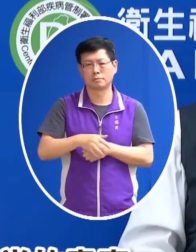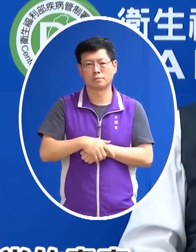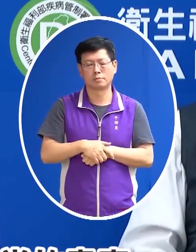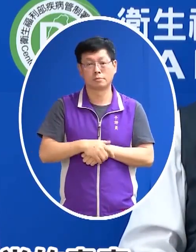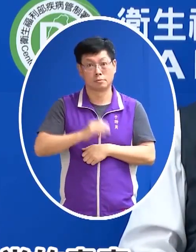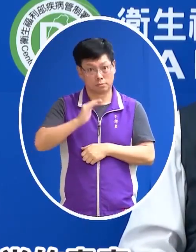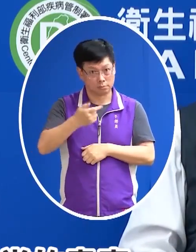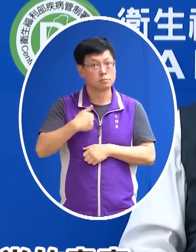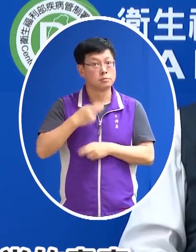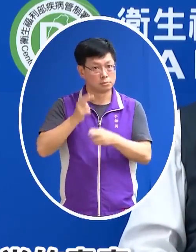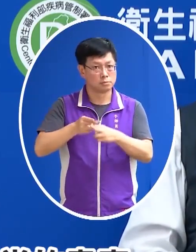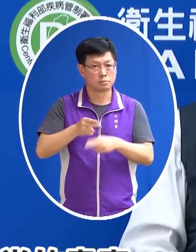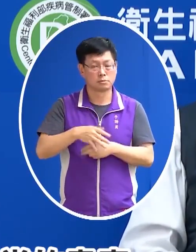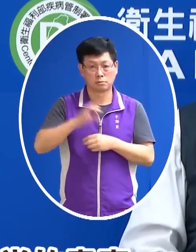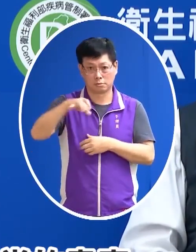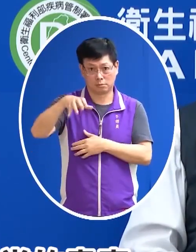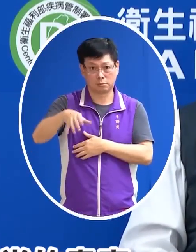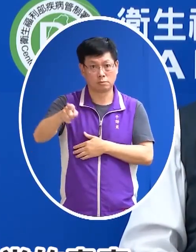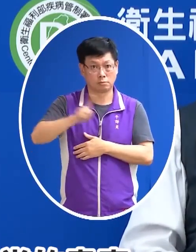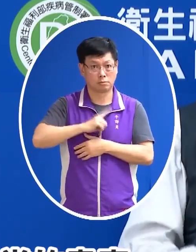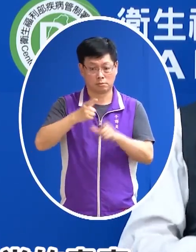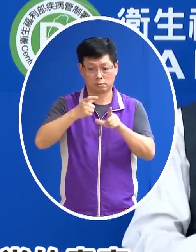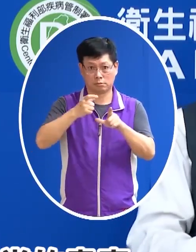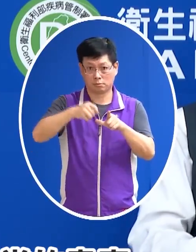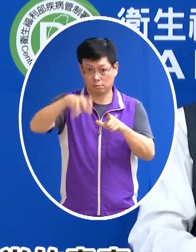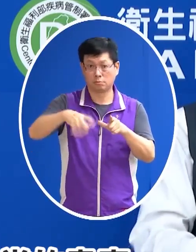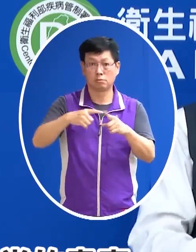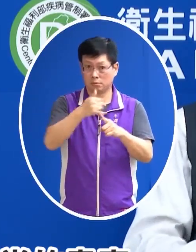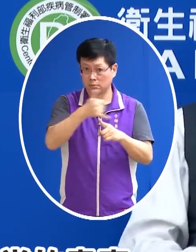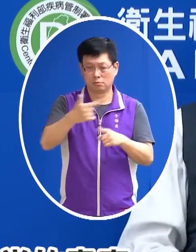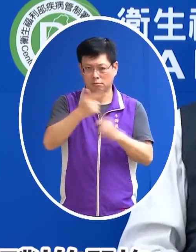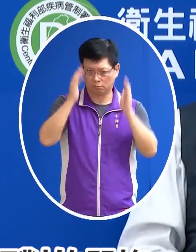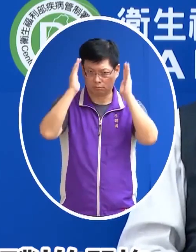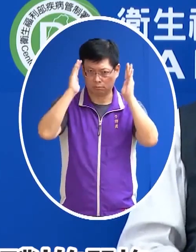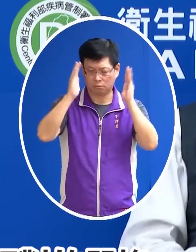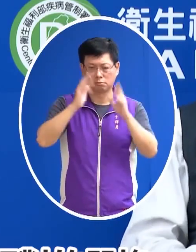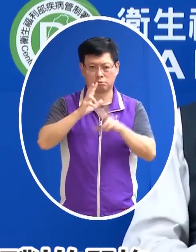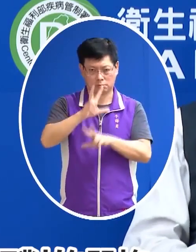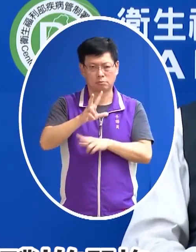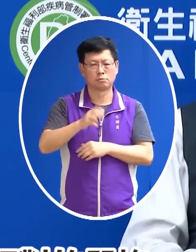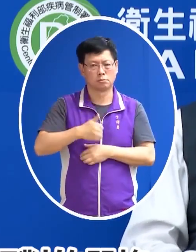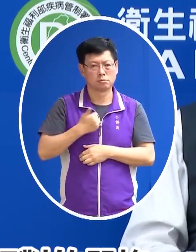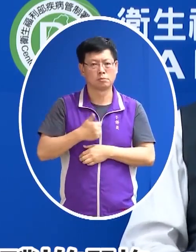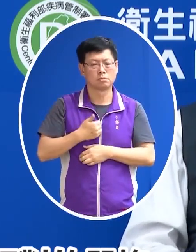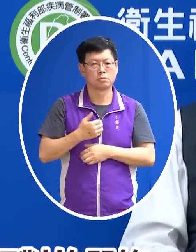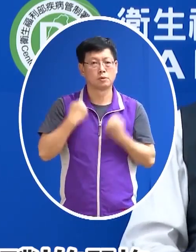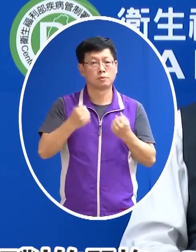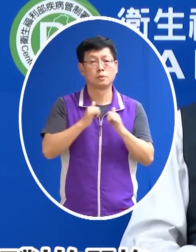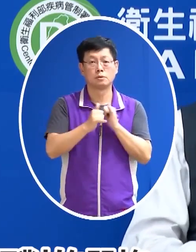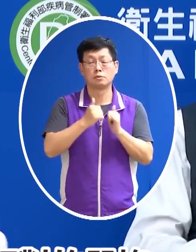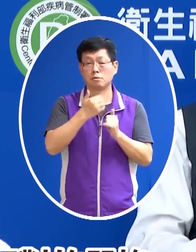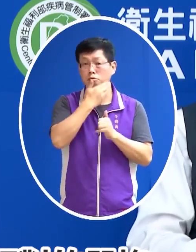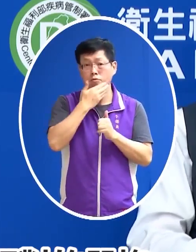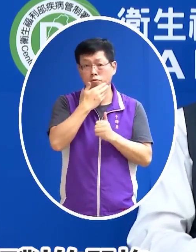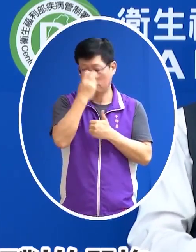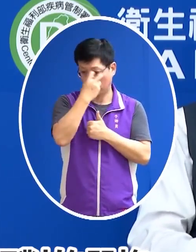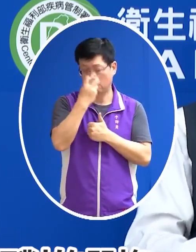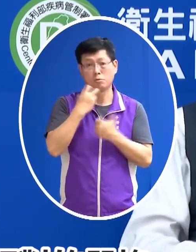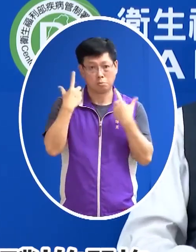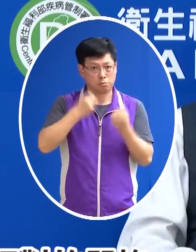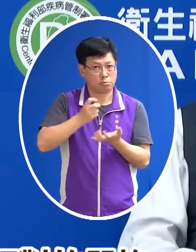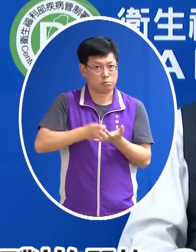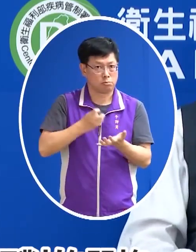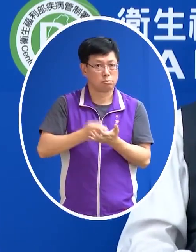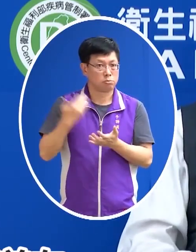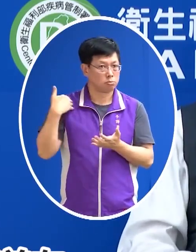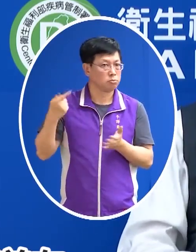骗呐、啊。不过我相信在地方的公所的人都非常的尽责，因为长期我们在社福的审查就是相对的